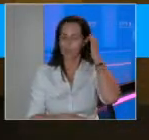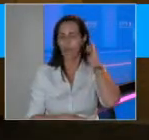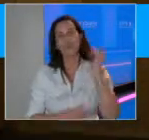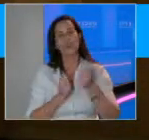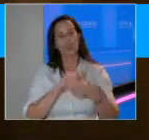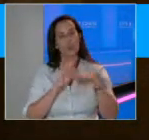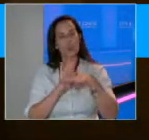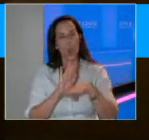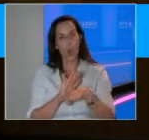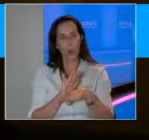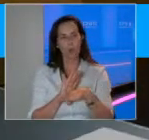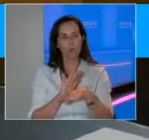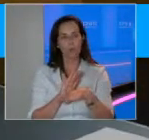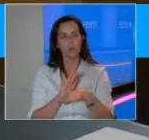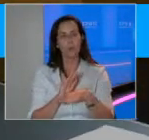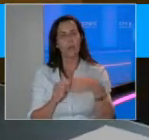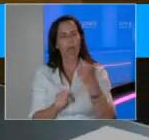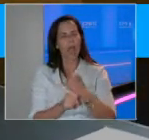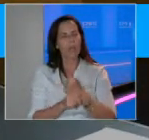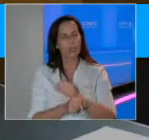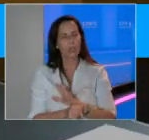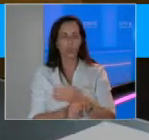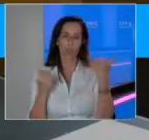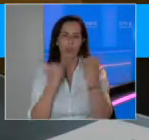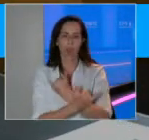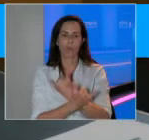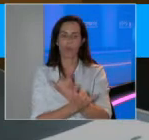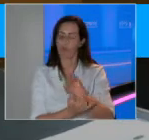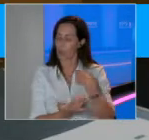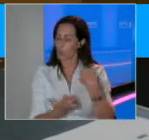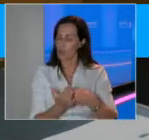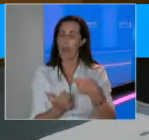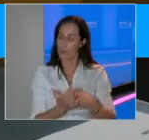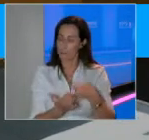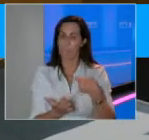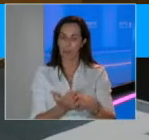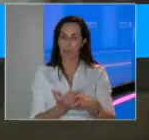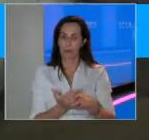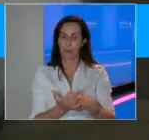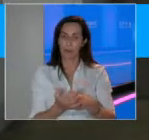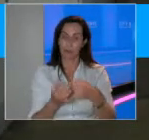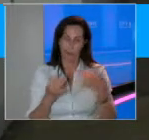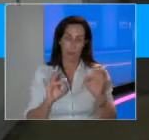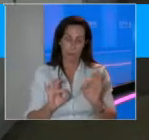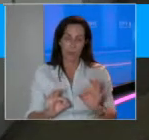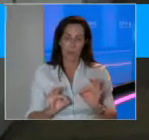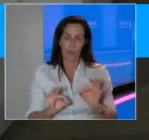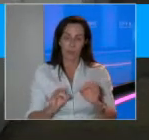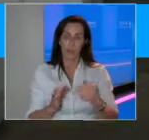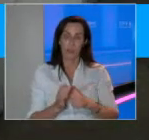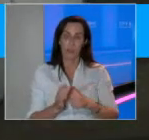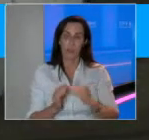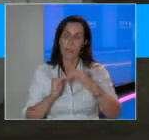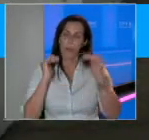את החוק, עשו טעות שאנחנו משלמים עכשיו באמת בהנמחה